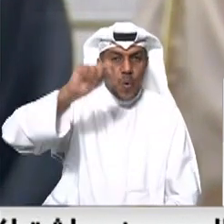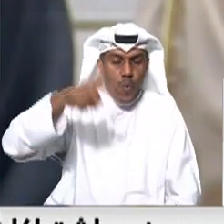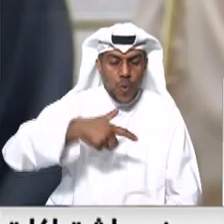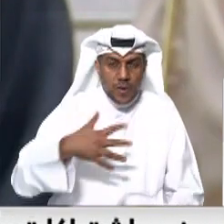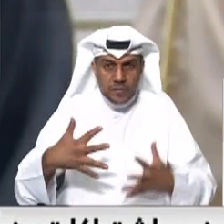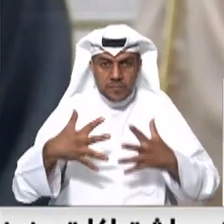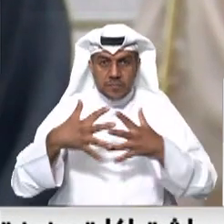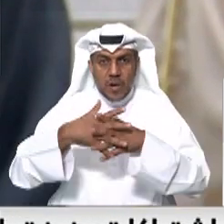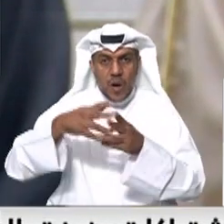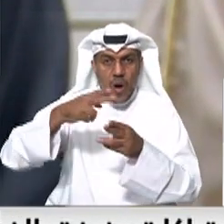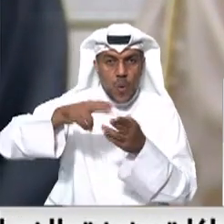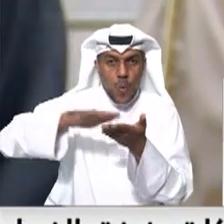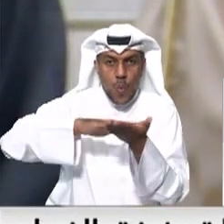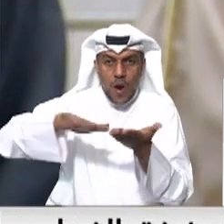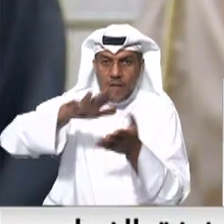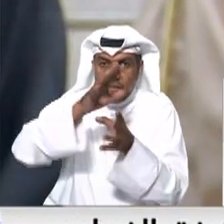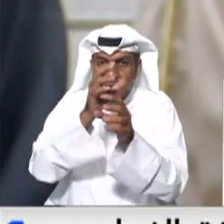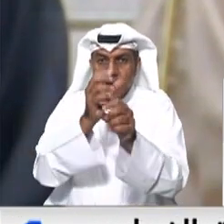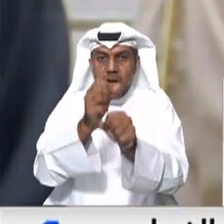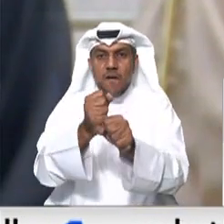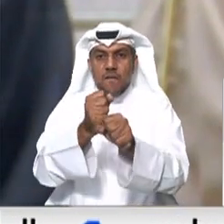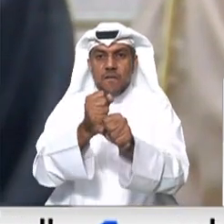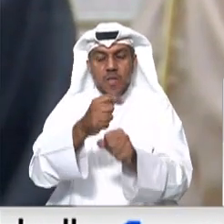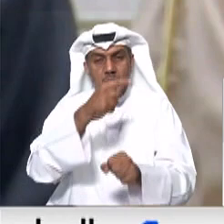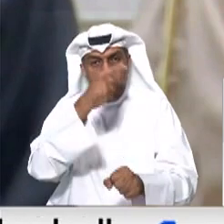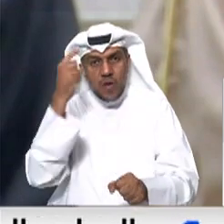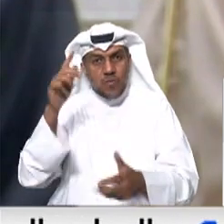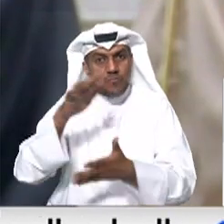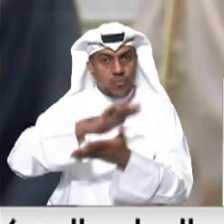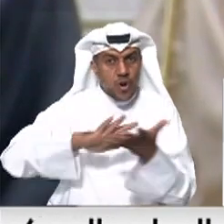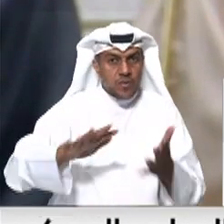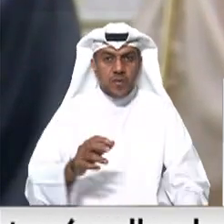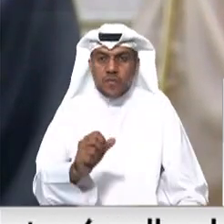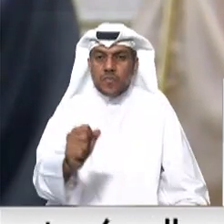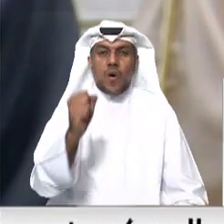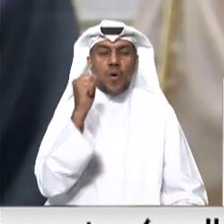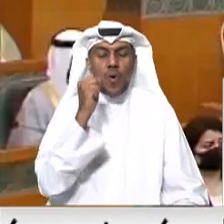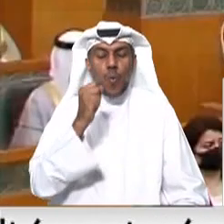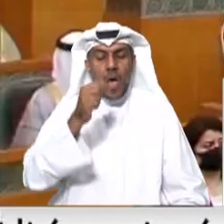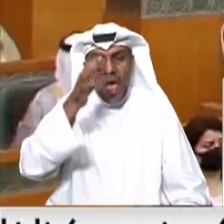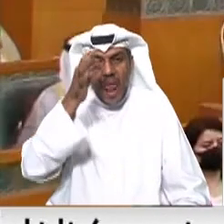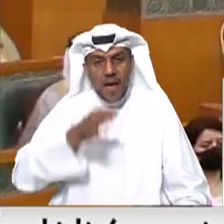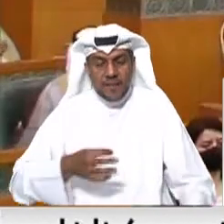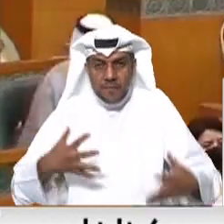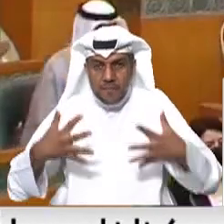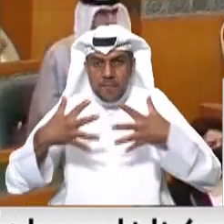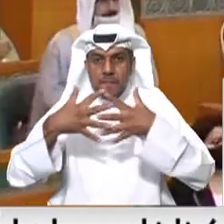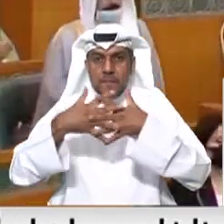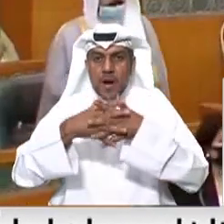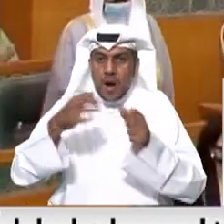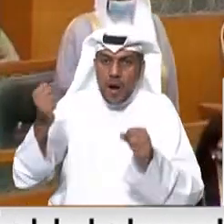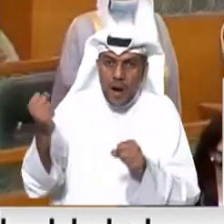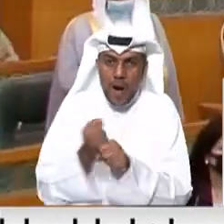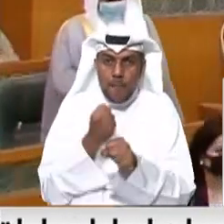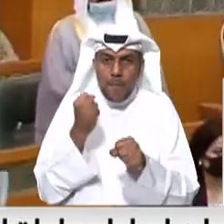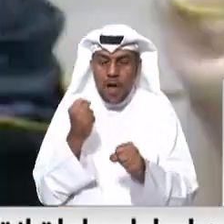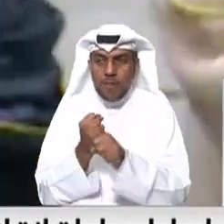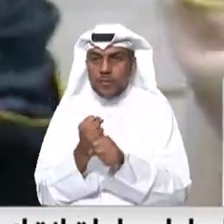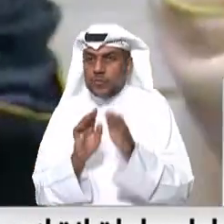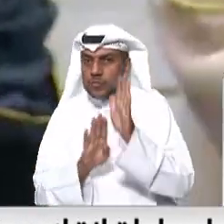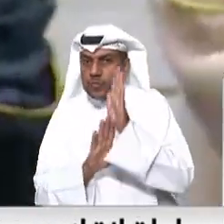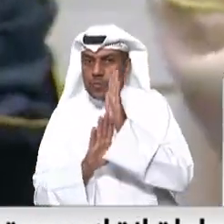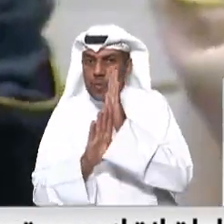والحصن لمجابهه الشدائد ومواجهه التحديات وض المضي قدما في عمليه